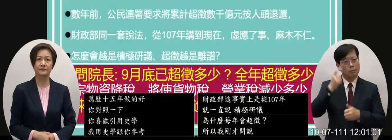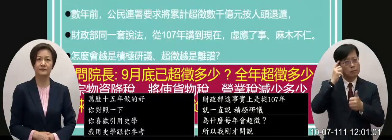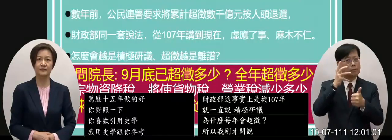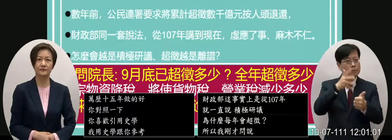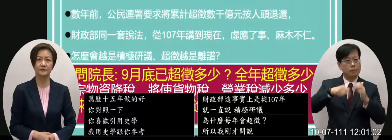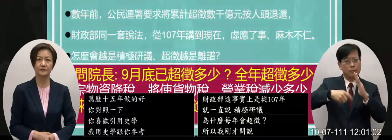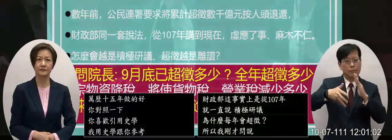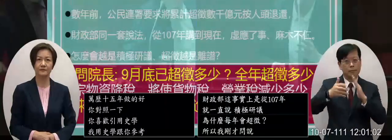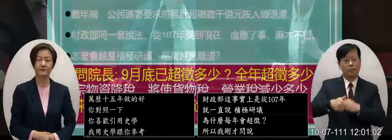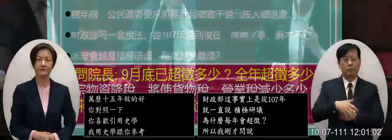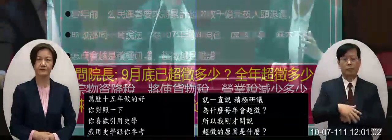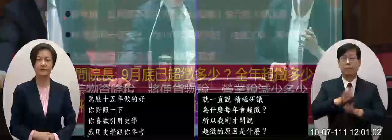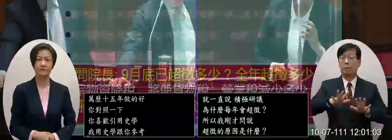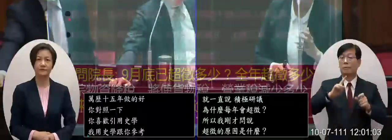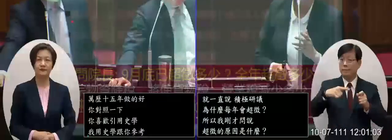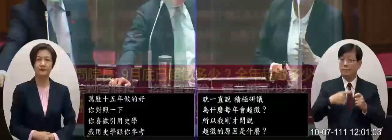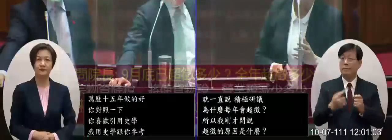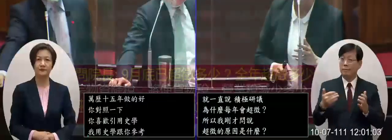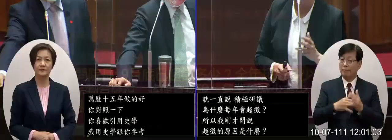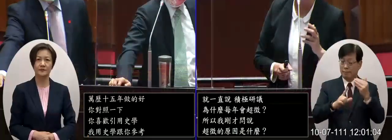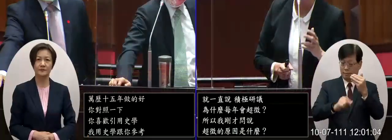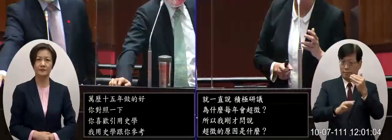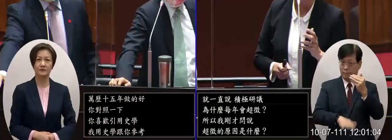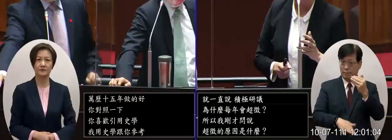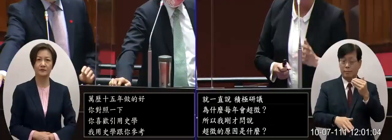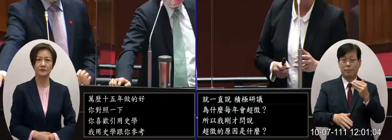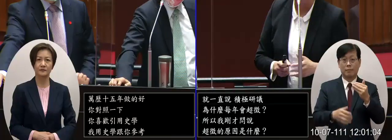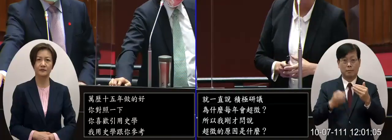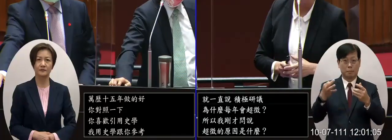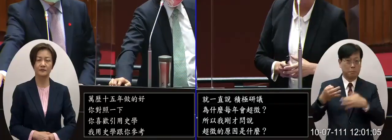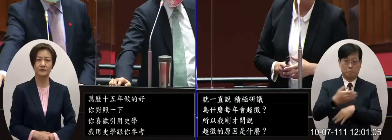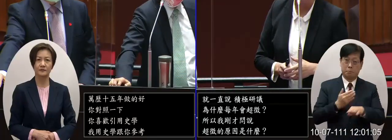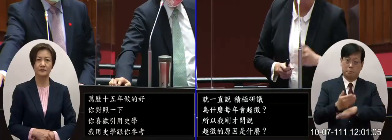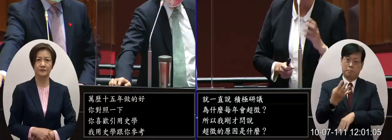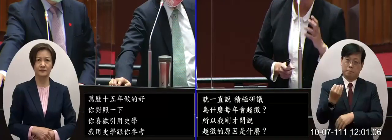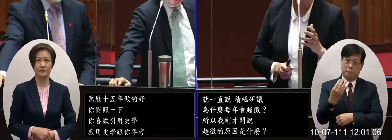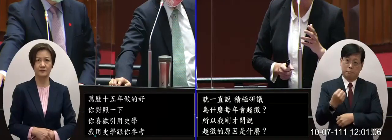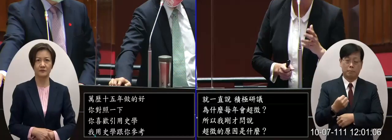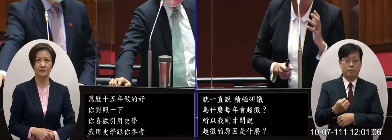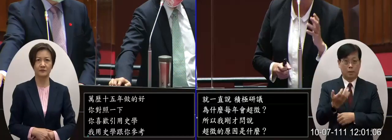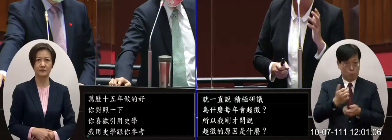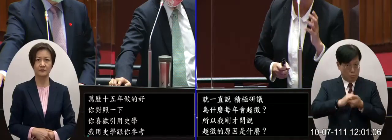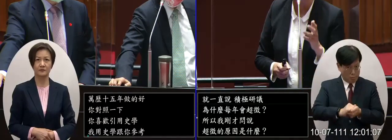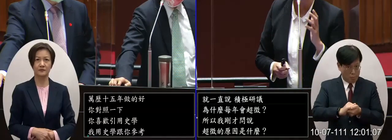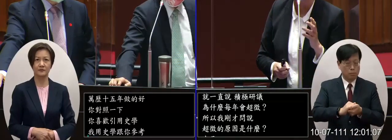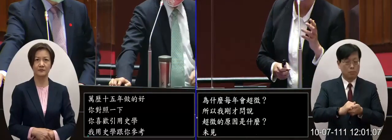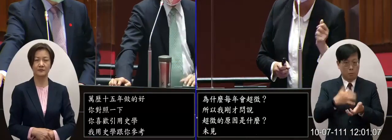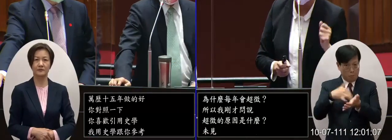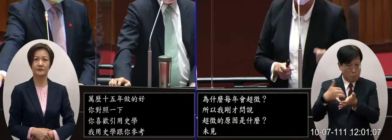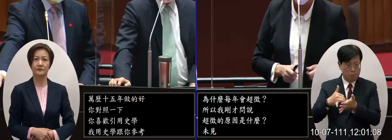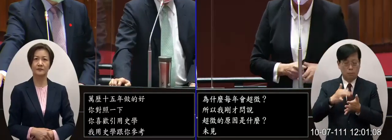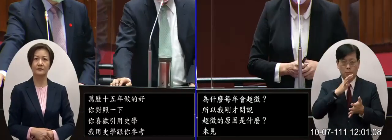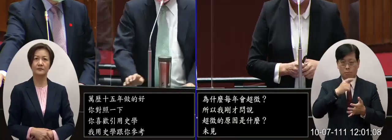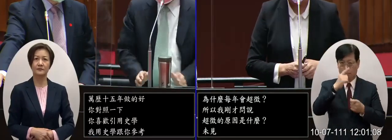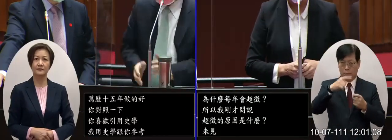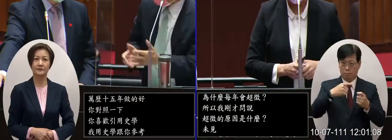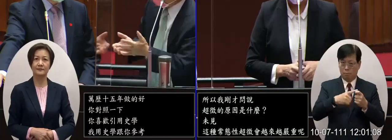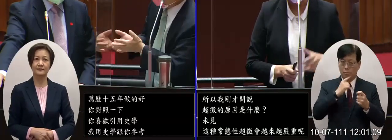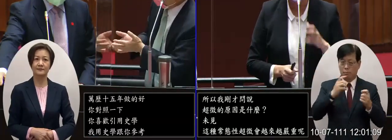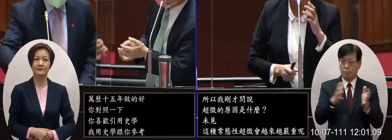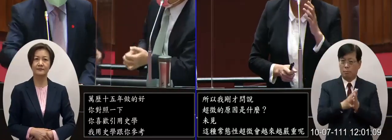请问一下院长，今年到今年九月底，到底超增多少？那预估今年全年会超增多